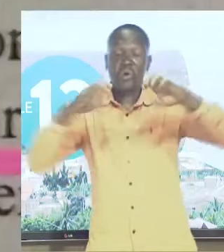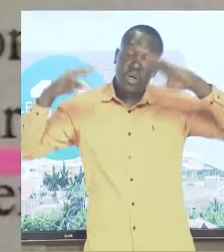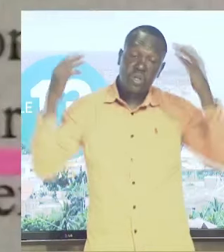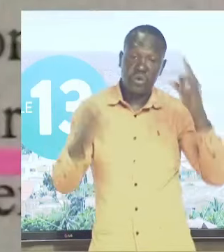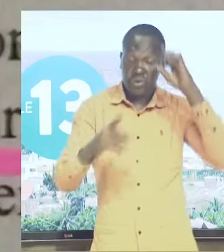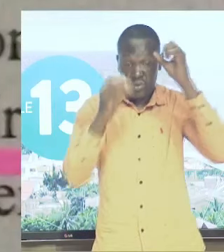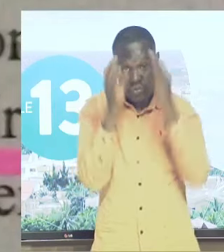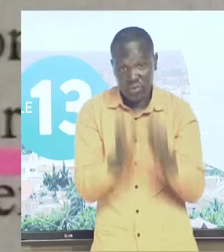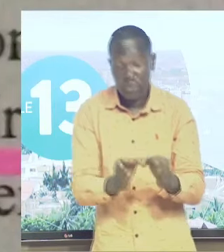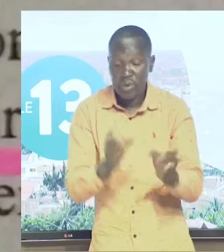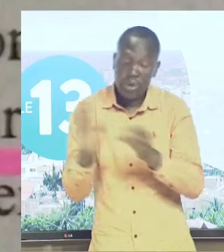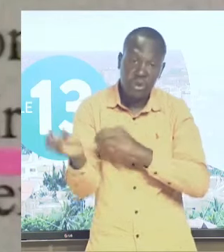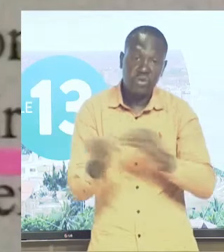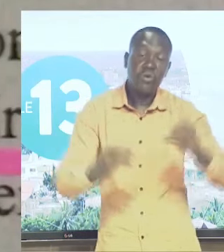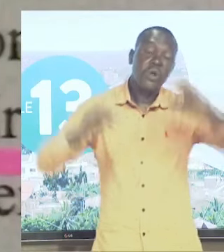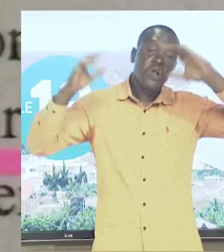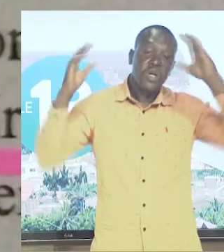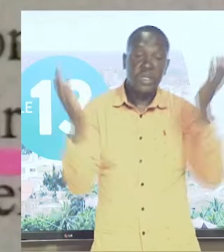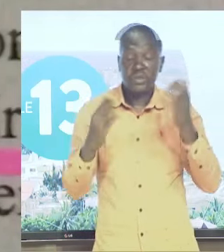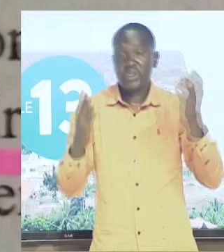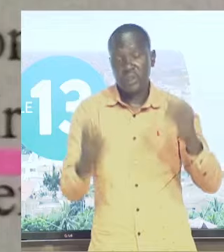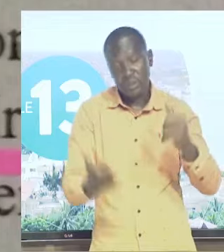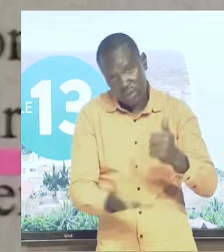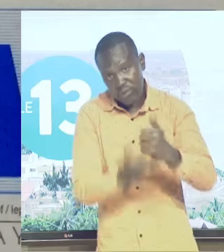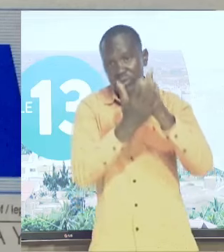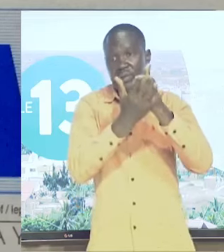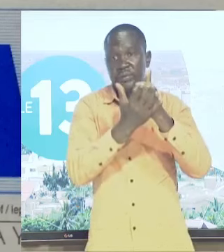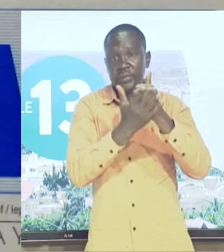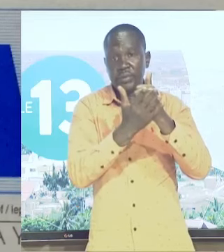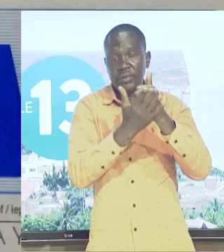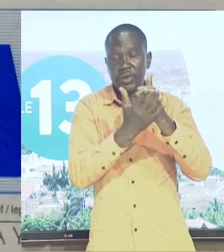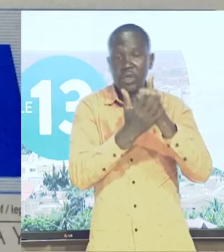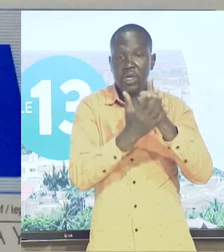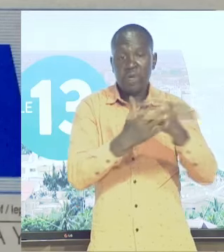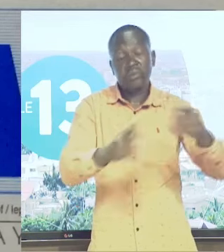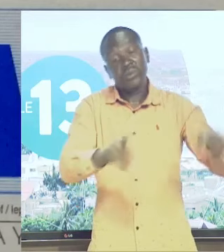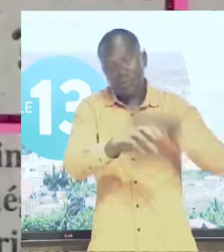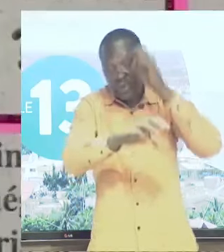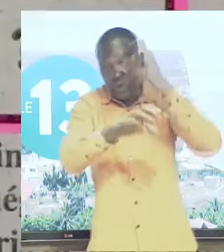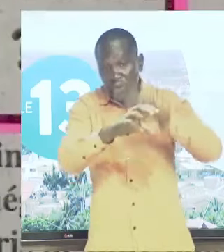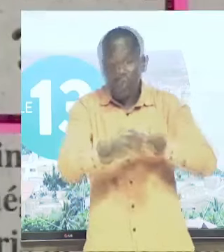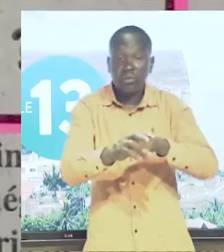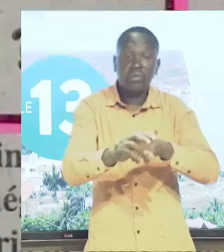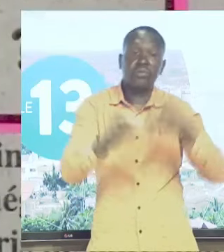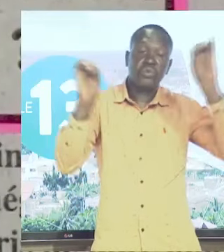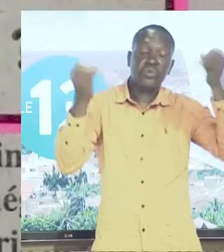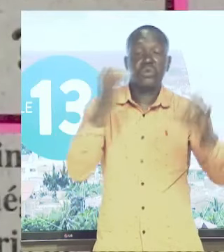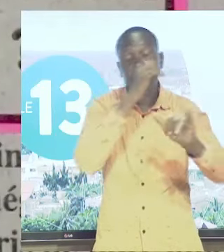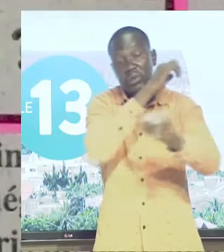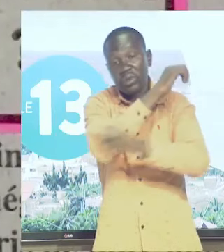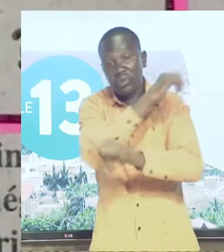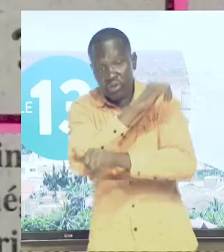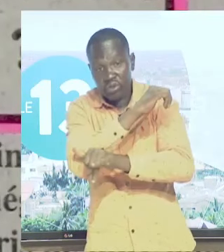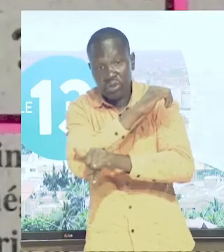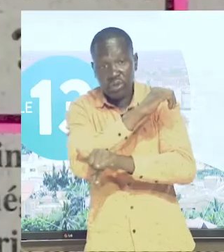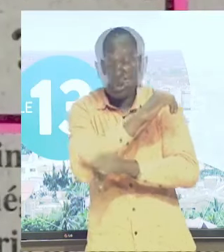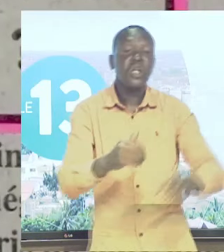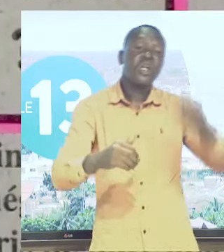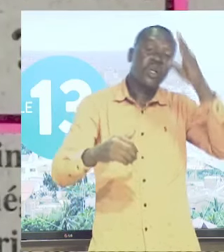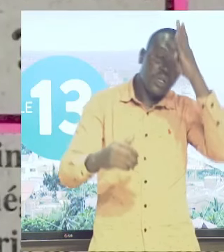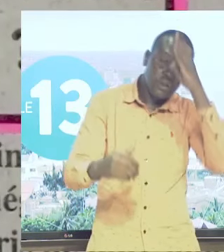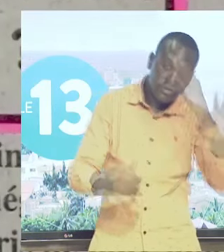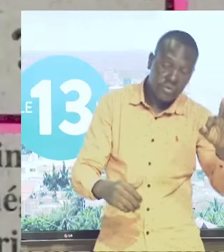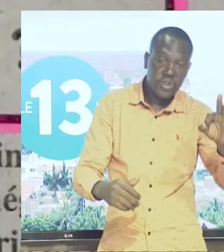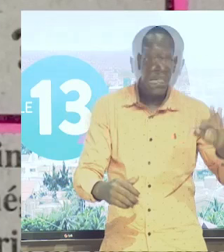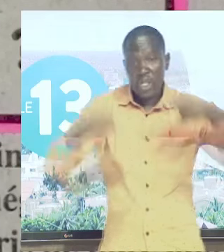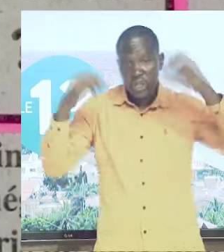décision noble à encourager et soutenir. Pendant ce temps, le journal Le Pays rappelle qu'hier 15 août était en France jour de